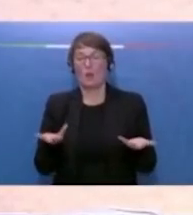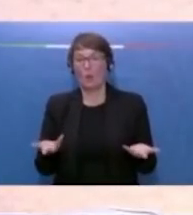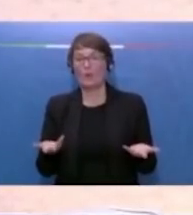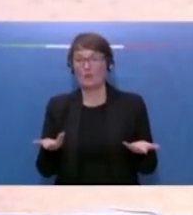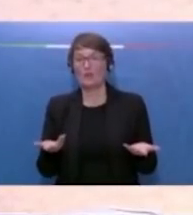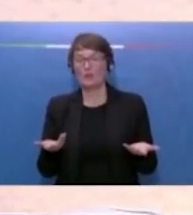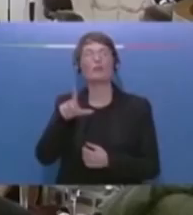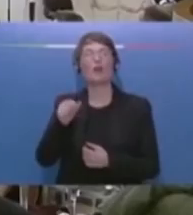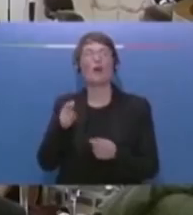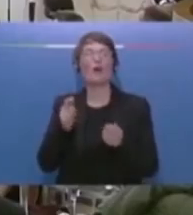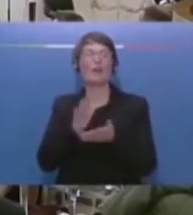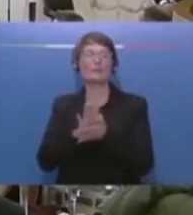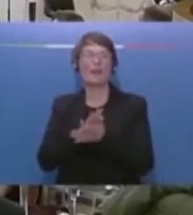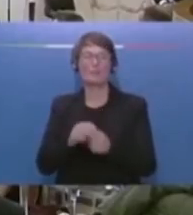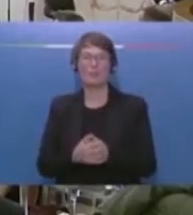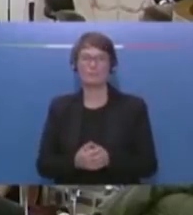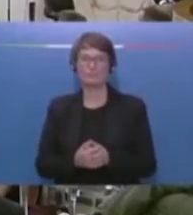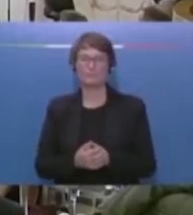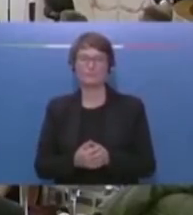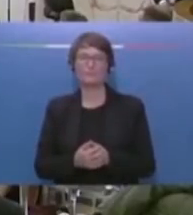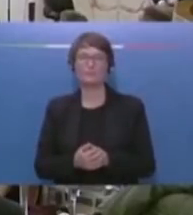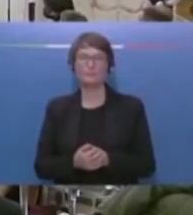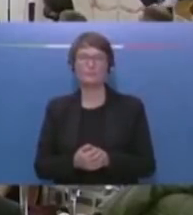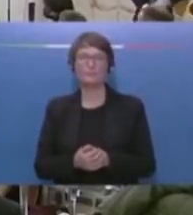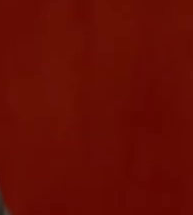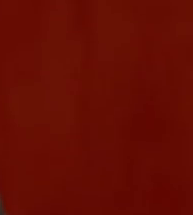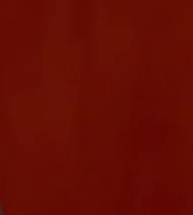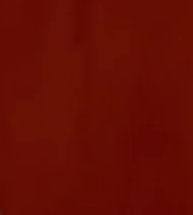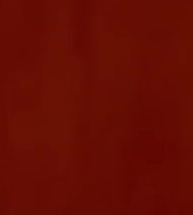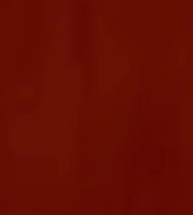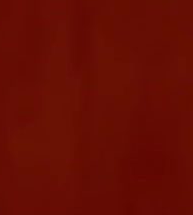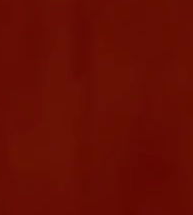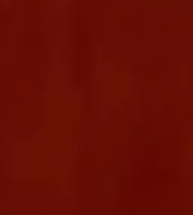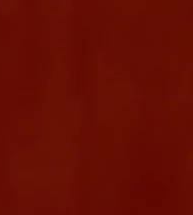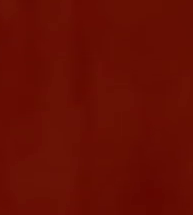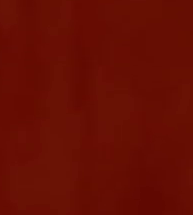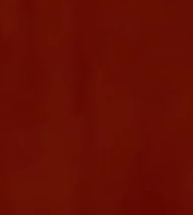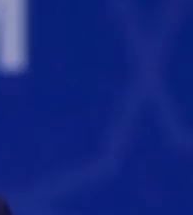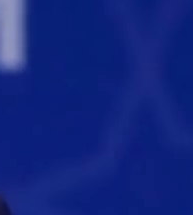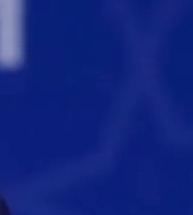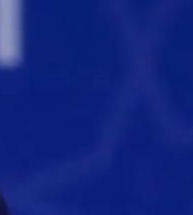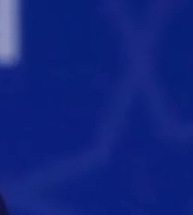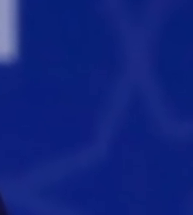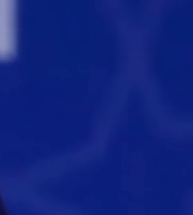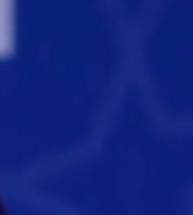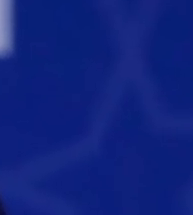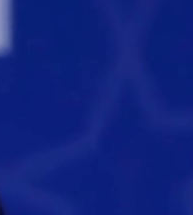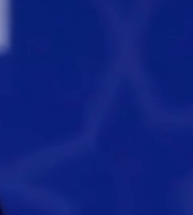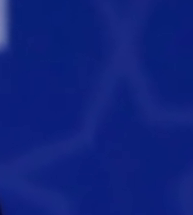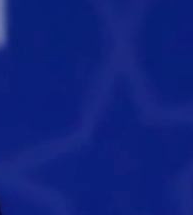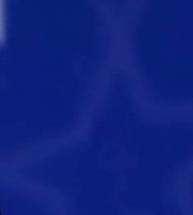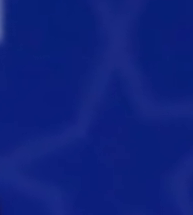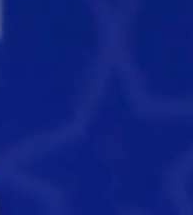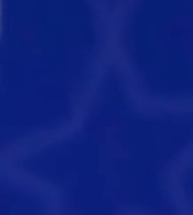ճանաչումը քաղաքական որոշում է, ասել է Իտալիայի վարչապետը։ Չինաստանի և Ռուսաստանի նախագահներ Սի Ցինպինը և